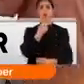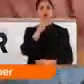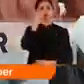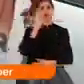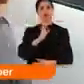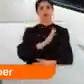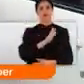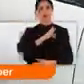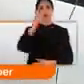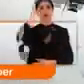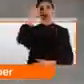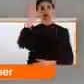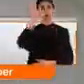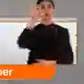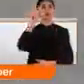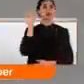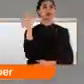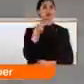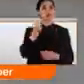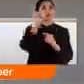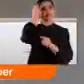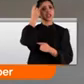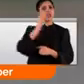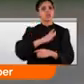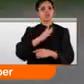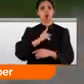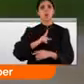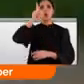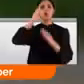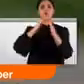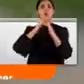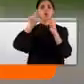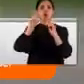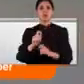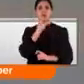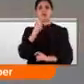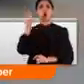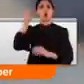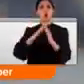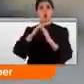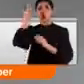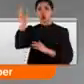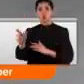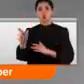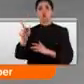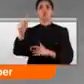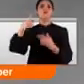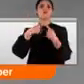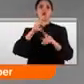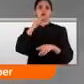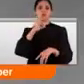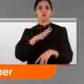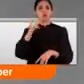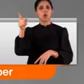Kafasında 32 dikiş var. Bunu kendisine üst kattaki komşusunun yaptığını söylüyor. O komşuysa tam tersini. Onun da